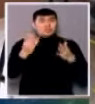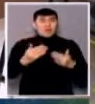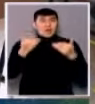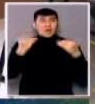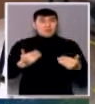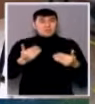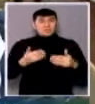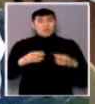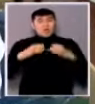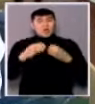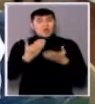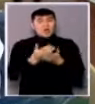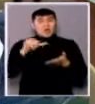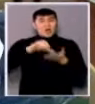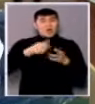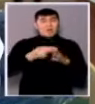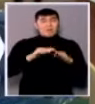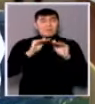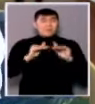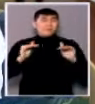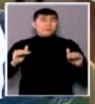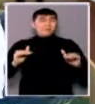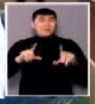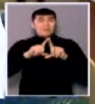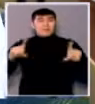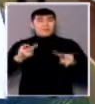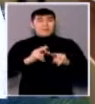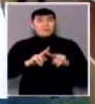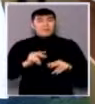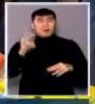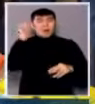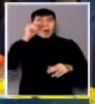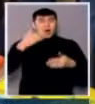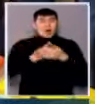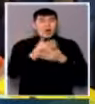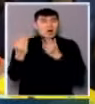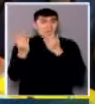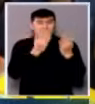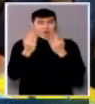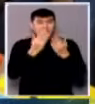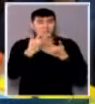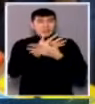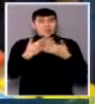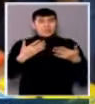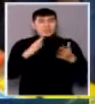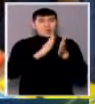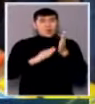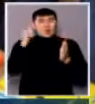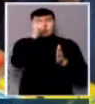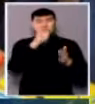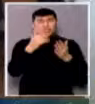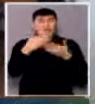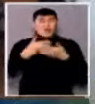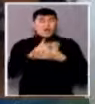Әзірге жобаға офлайн режимде білім алып жүрген бастауыш сынып балалары тартылған. Олар 90 жылға жуық тарихы бар үн